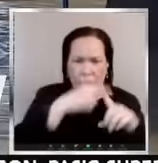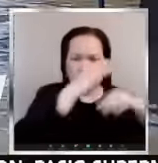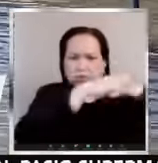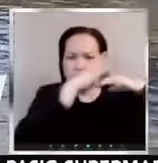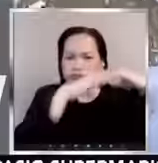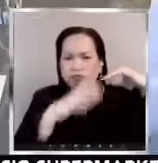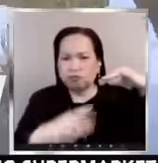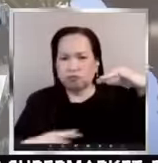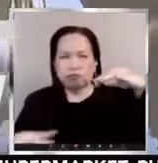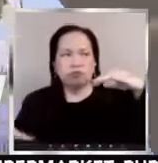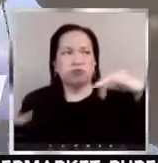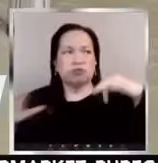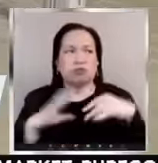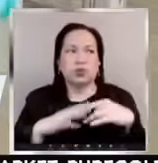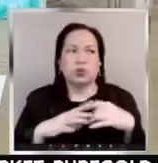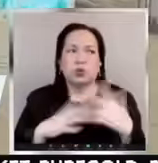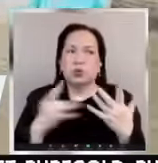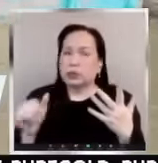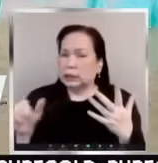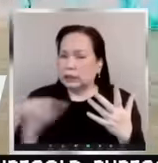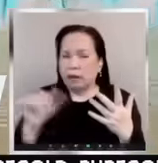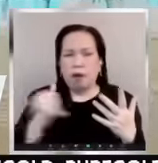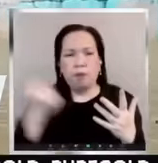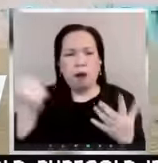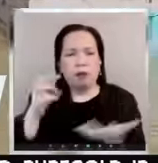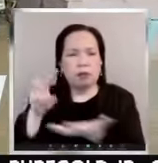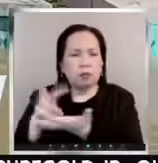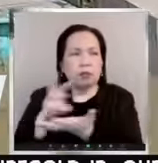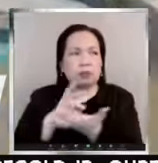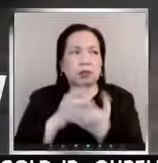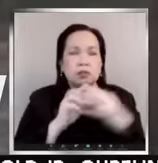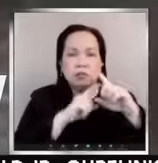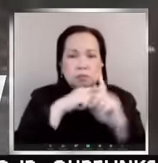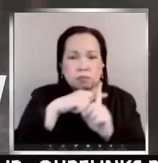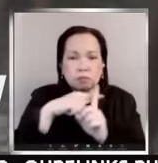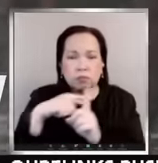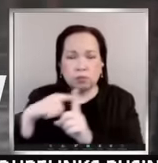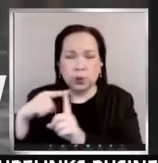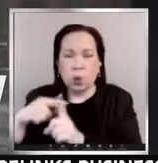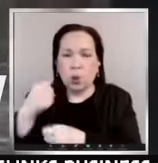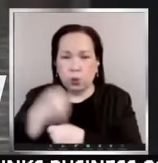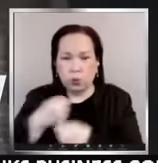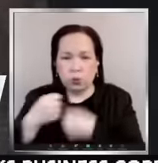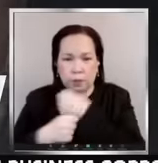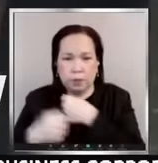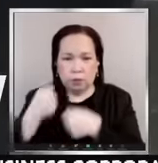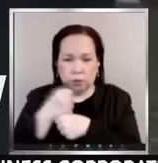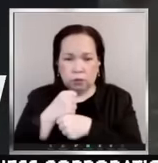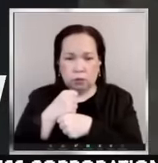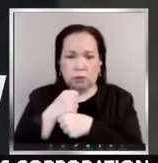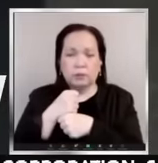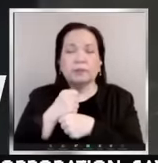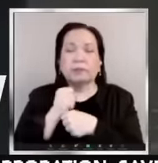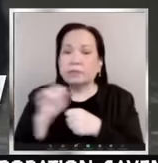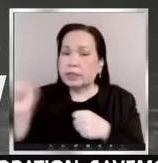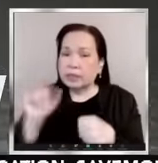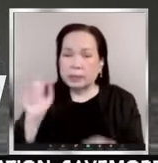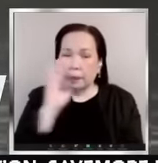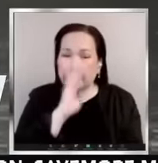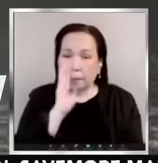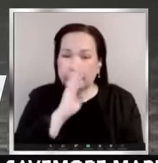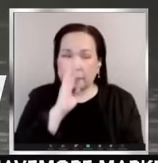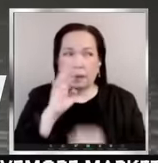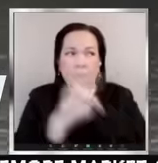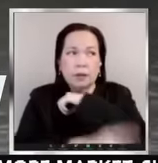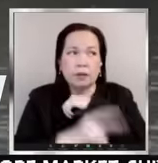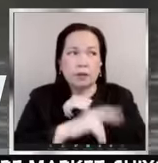at binaharin ang ilang parke at sementeryo sa Tulunan, Cotabato. Sa Bicol Region, mistulang ilog din